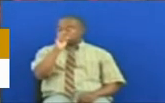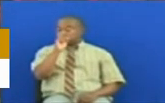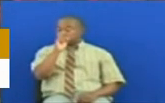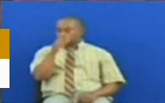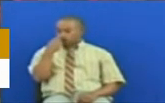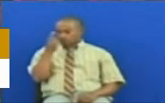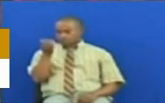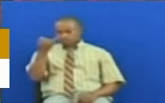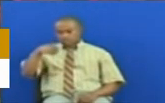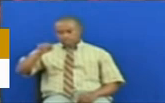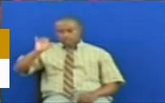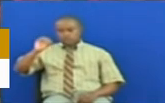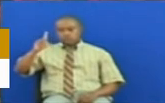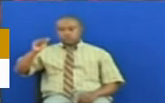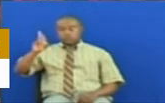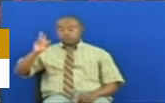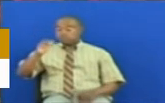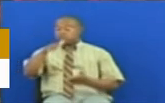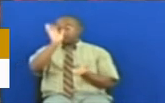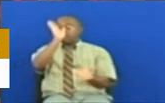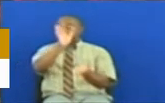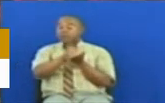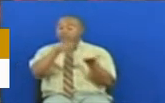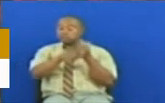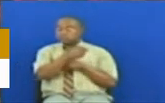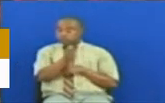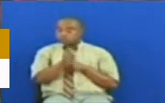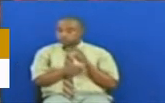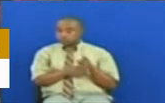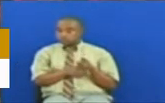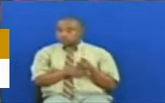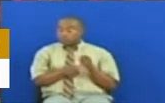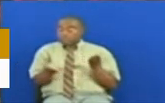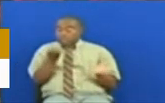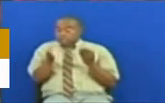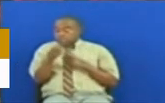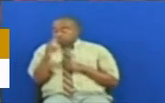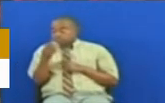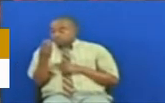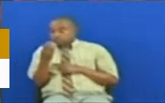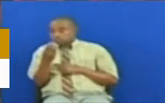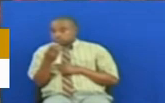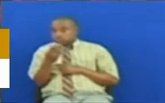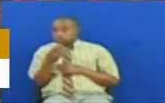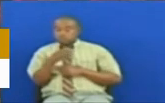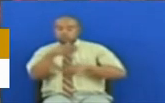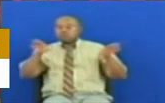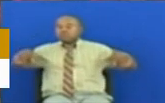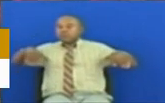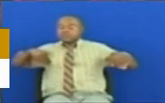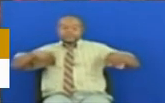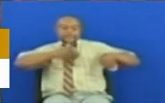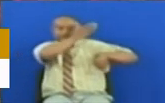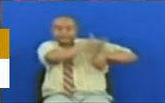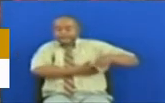jodari, lakini papa akiingia labda tani mbili, tani tatu, wanachofanya wao wanamkata yale mapezi, zile fins